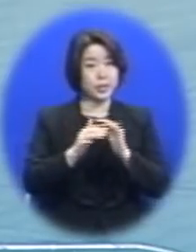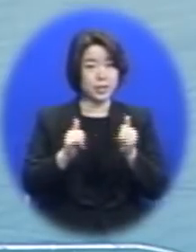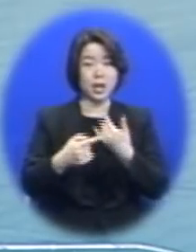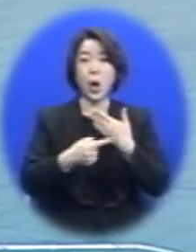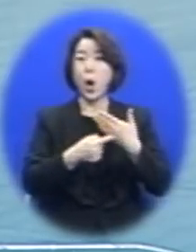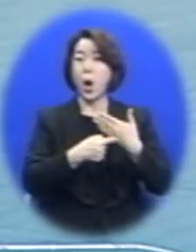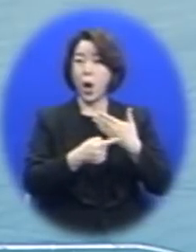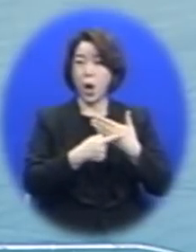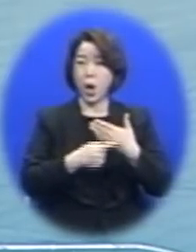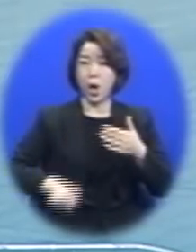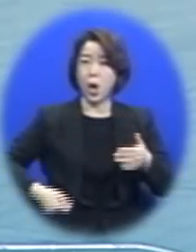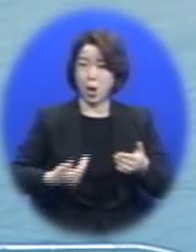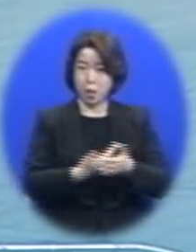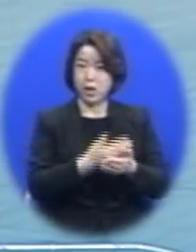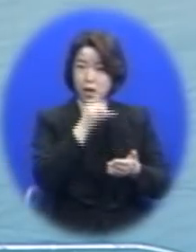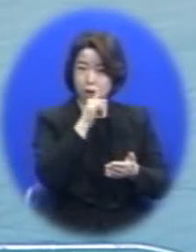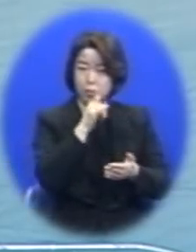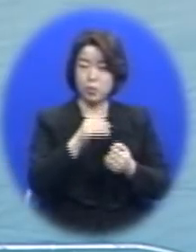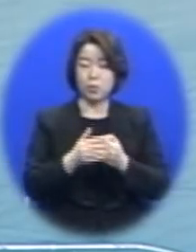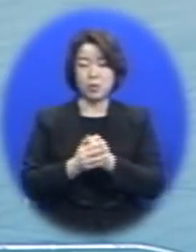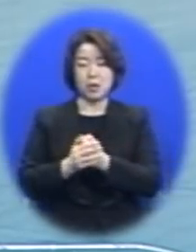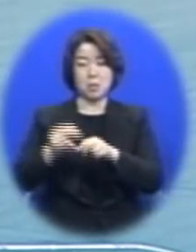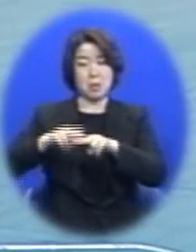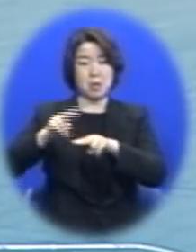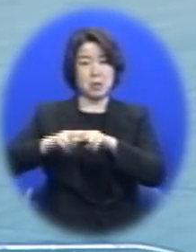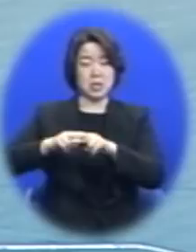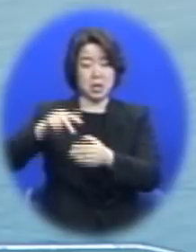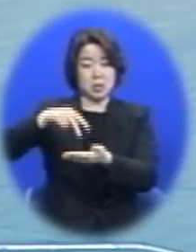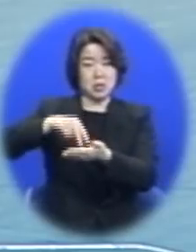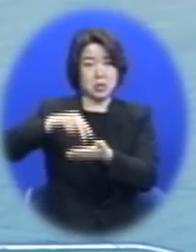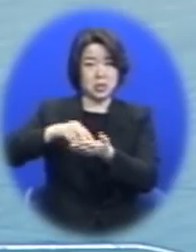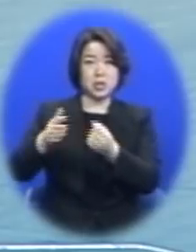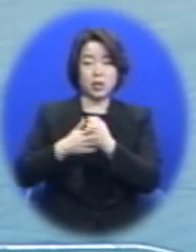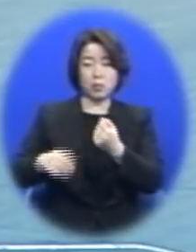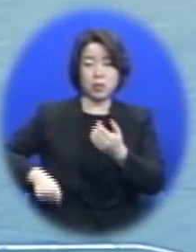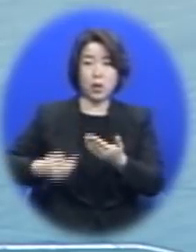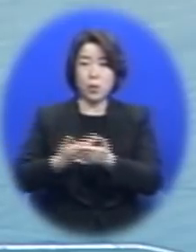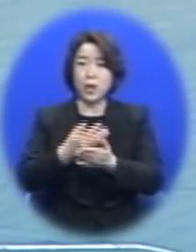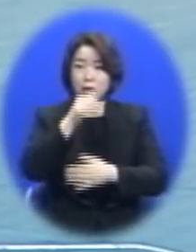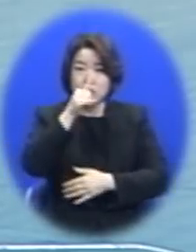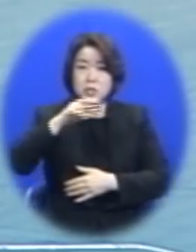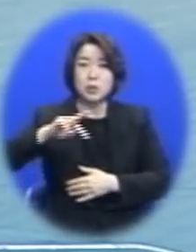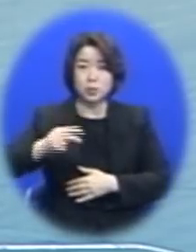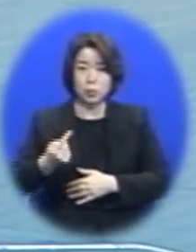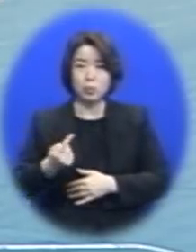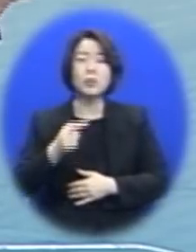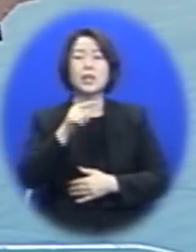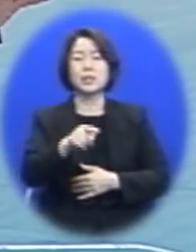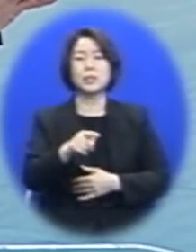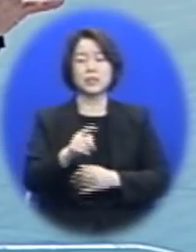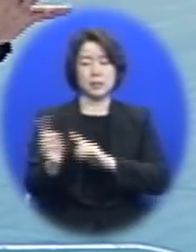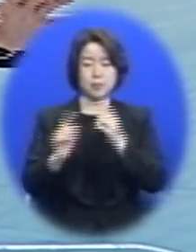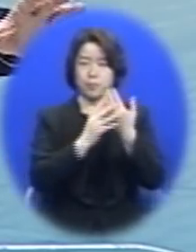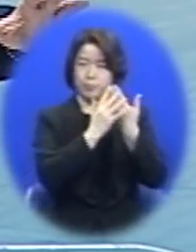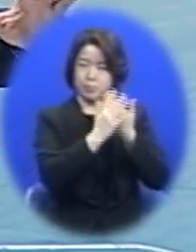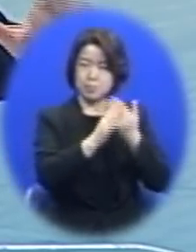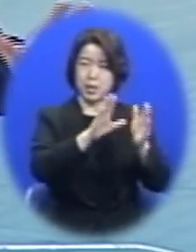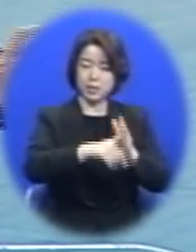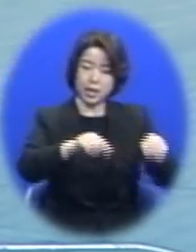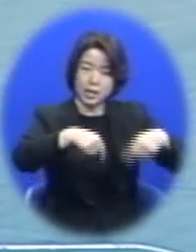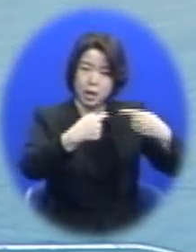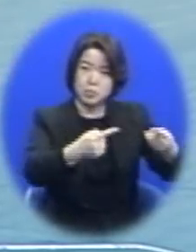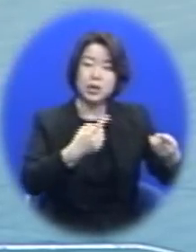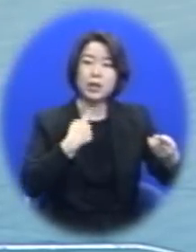형식적으로 회개하고 어떤 사람은 아 직접 때문에 회개하는 척하고 했을 지라도 그 집회 때 참석해 딴